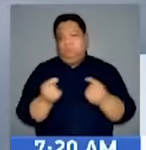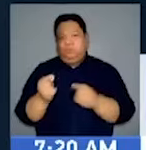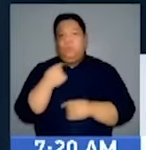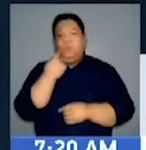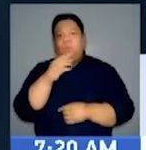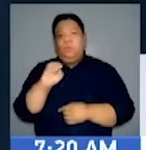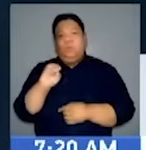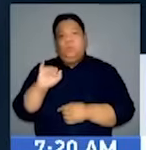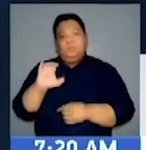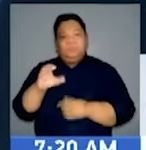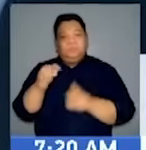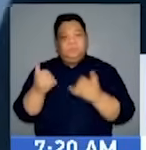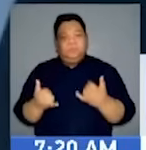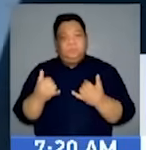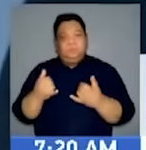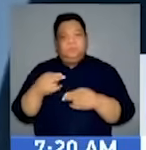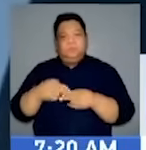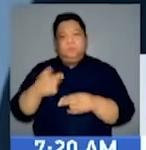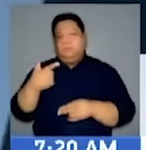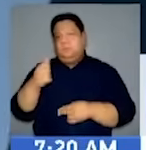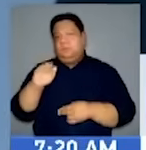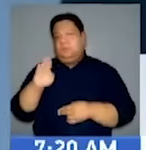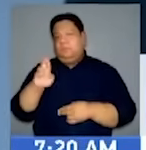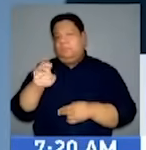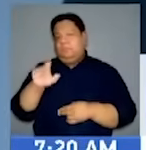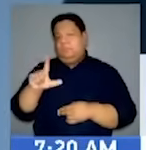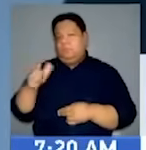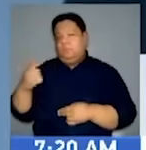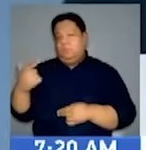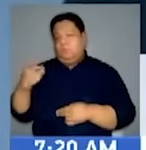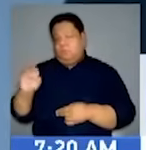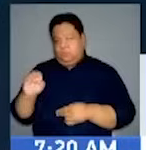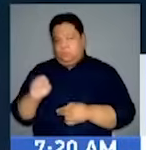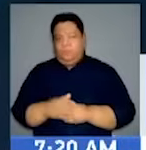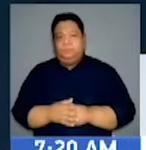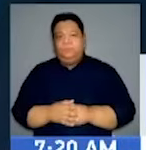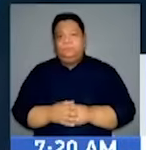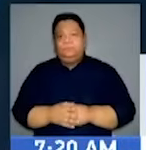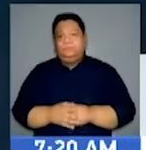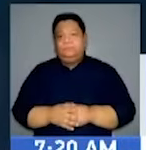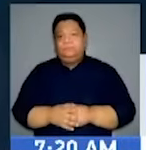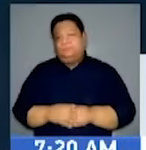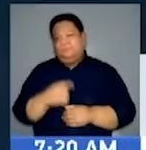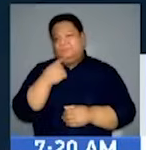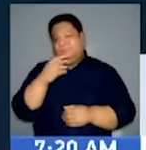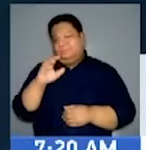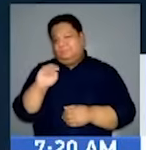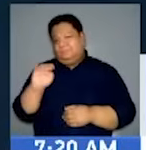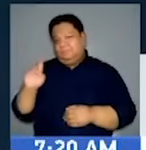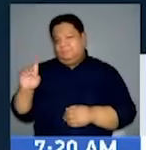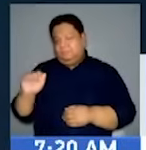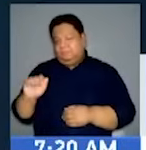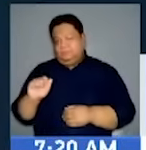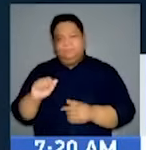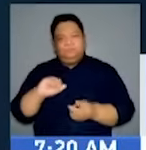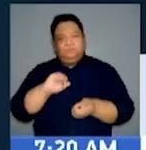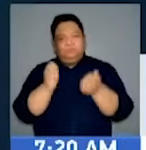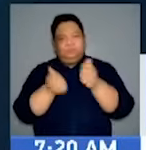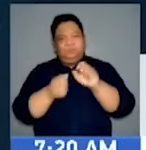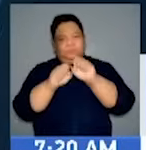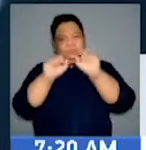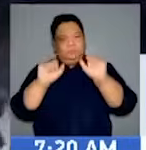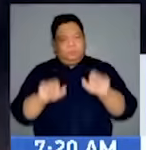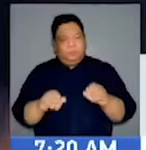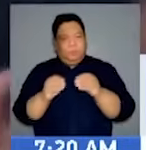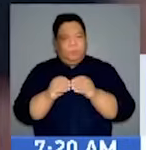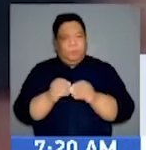Gabriel Go na dating deputy ng NTF-SOU. Ayon sa MMDA, nagkaroon ng restructure para mapaigting ang kanilang operasyon. Sa